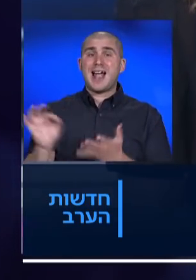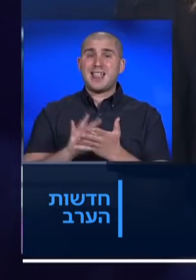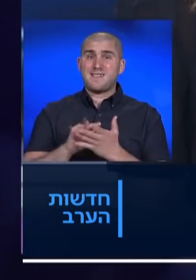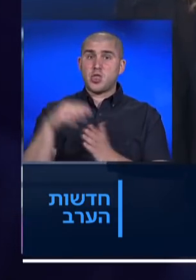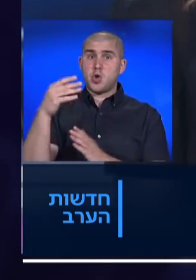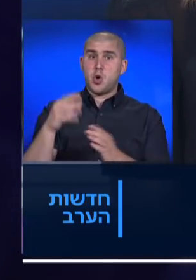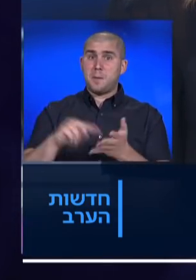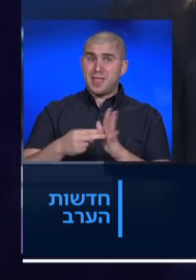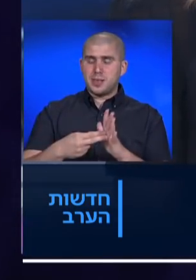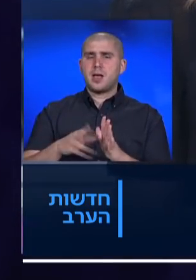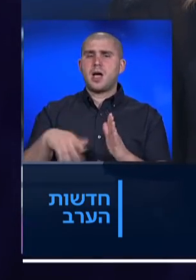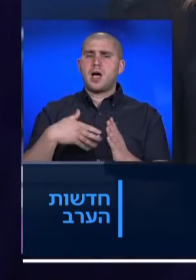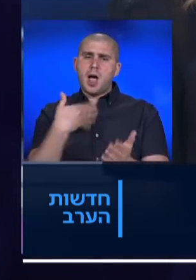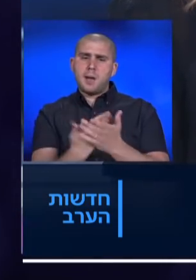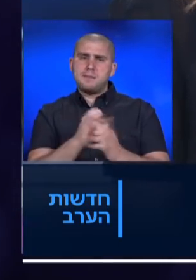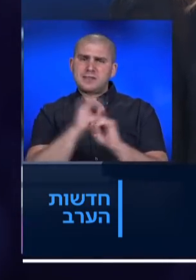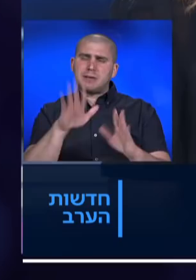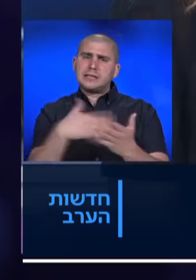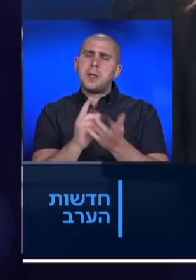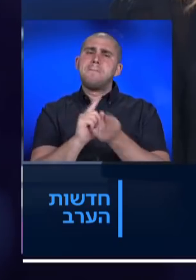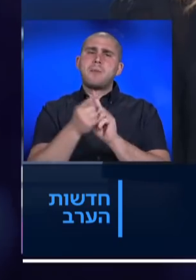ההצעות שנבחנות במקום המלונות כחלופה.